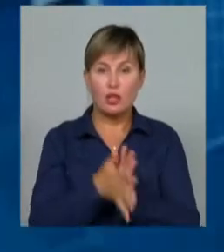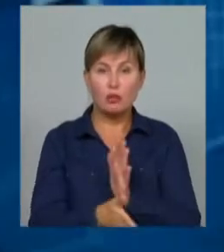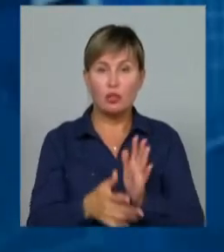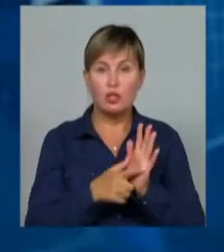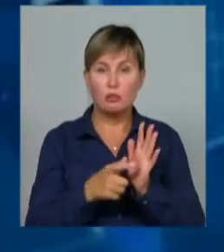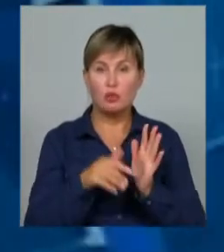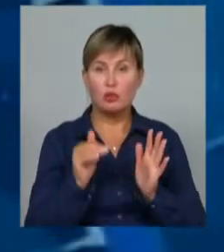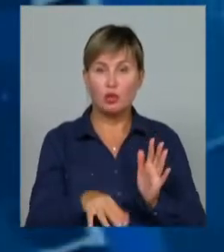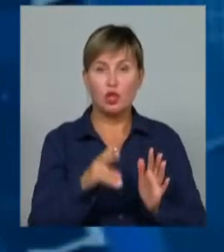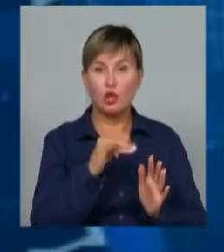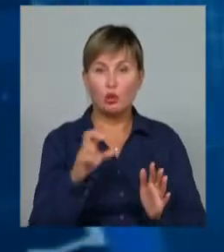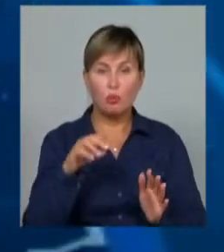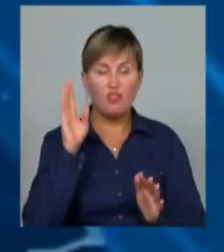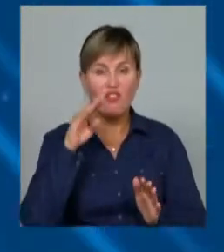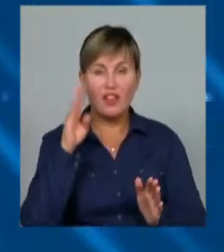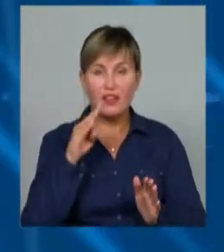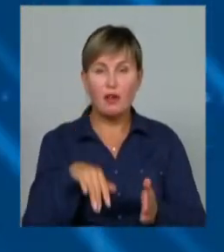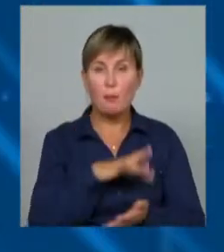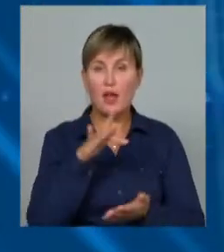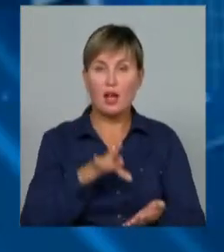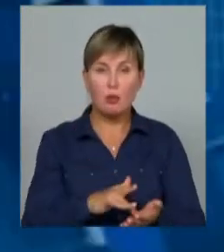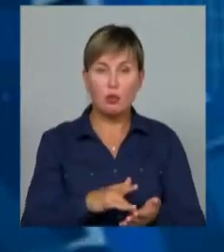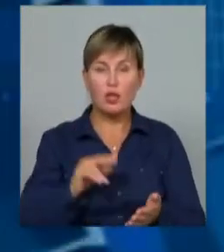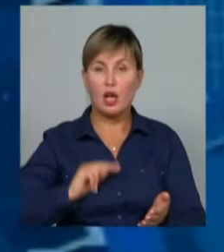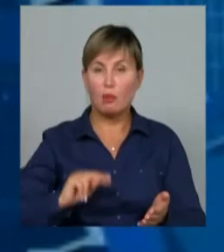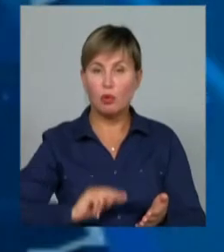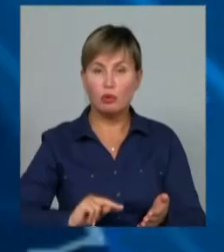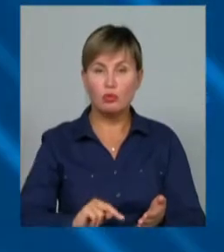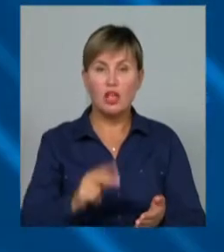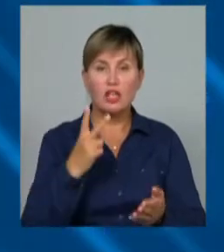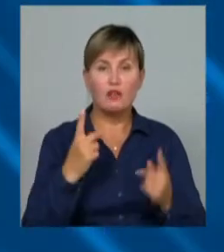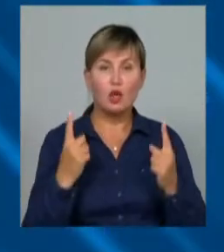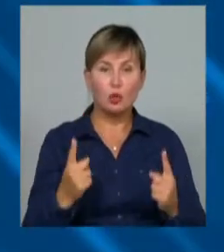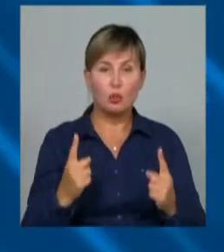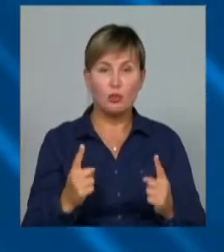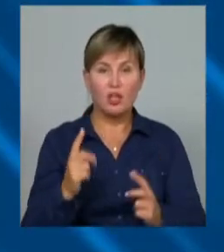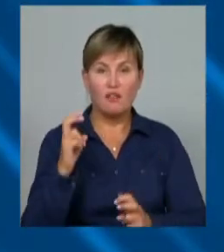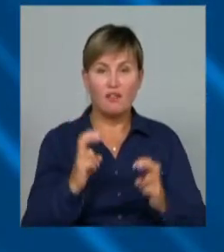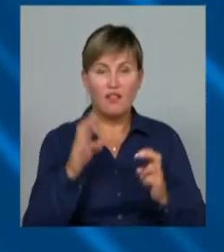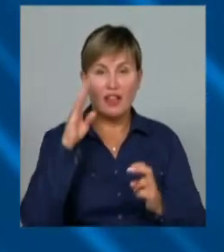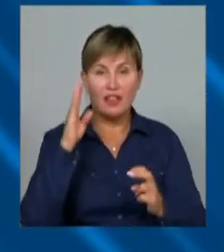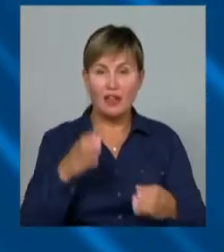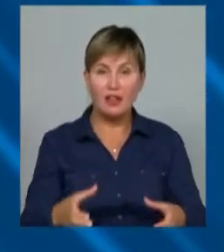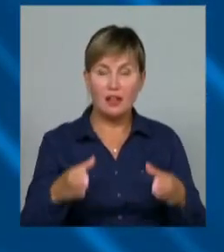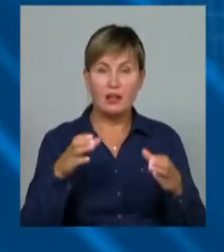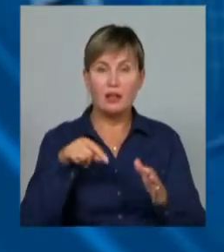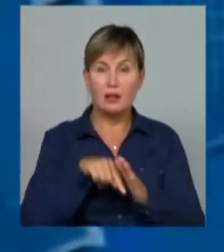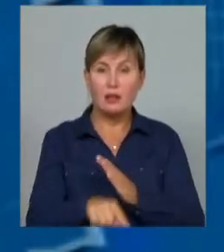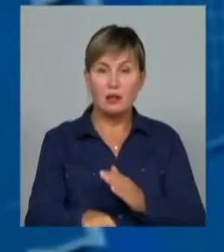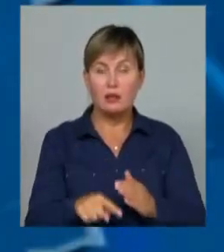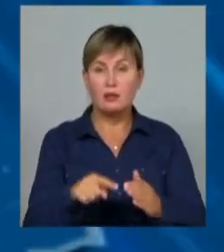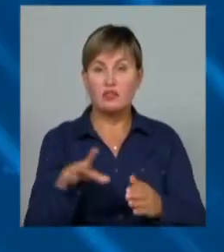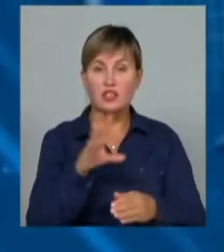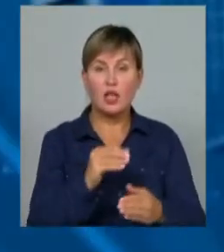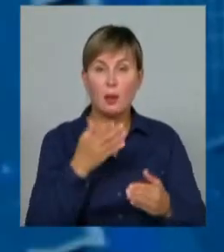700 тысяч кубометров живительной влаги. В мегаполисе функционируют 2 крупных водозаборных станции. Покрывает ли сооружение потребность